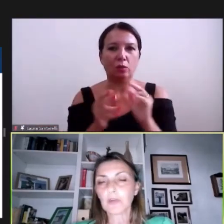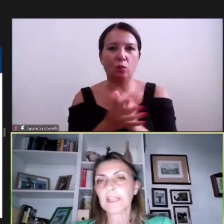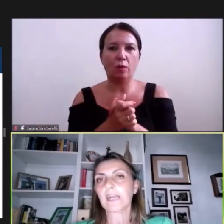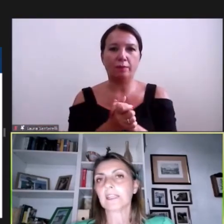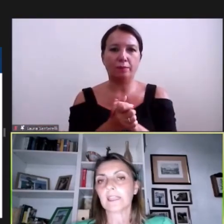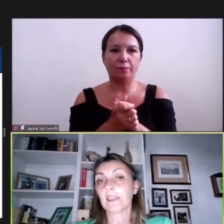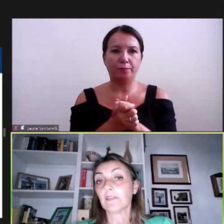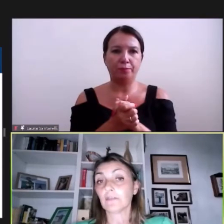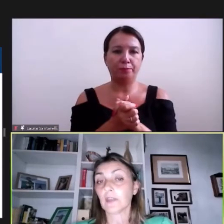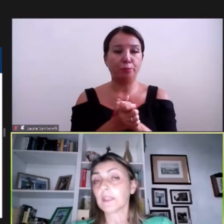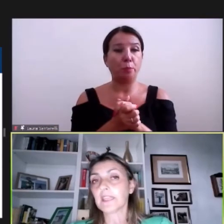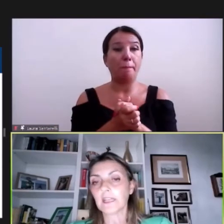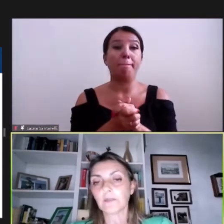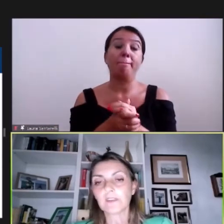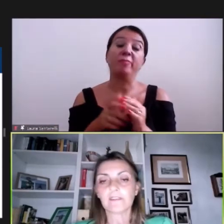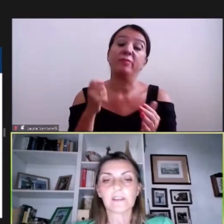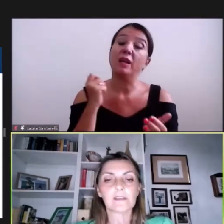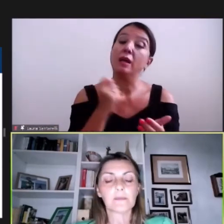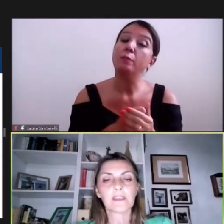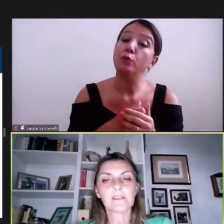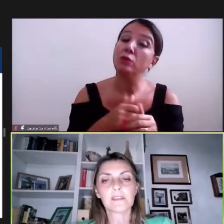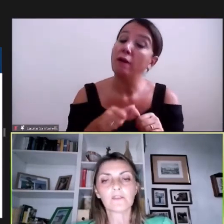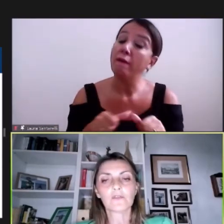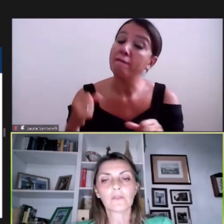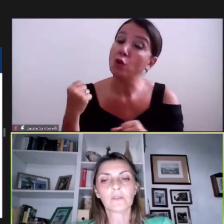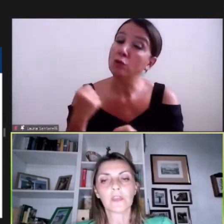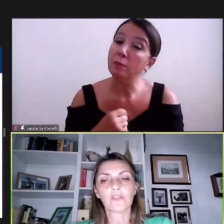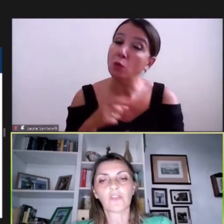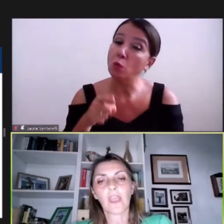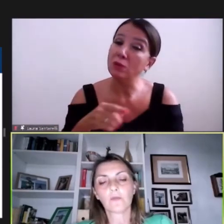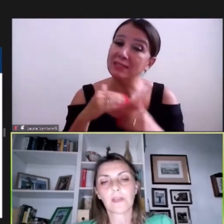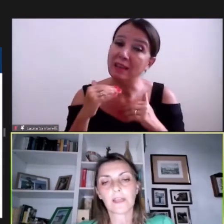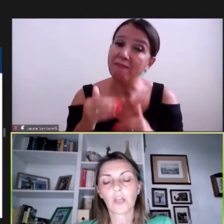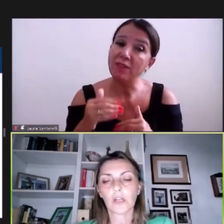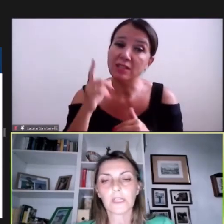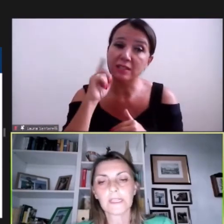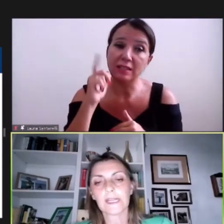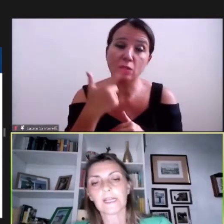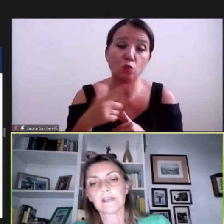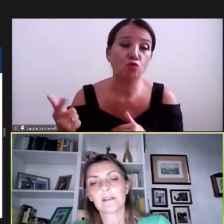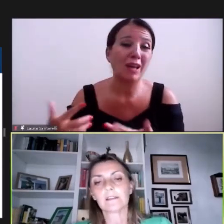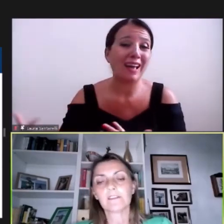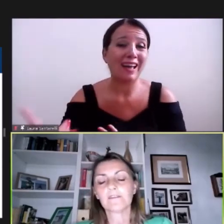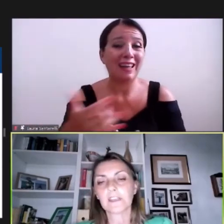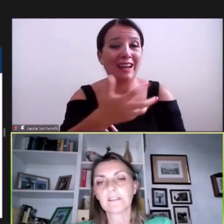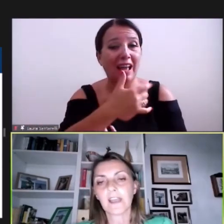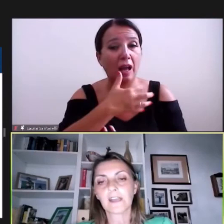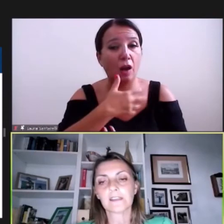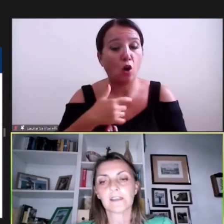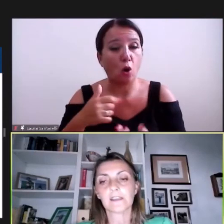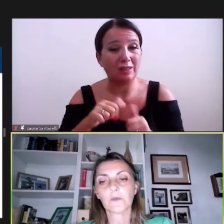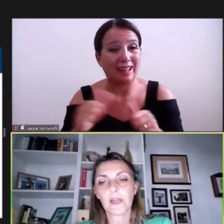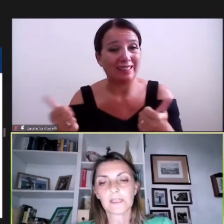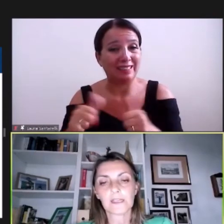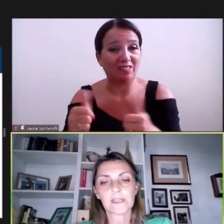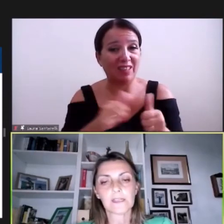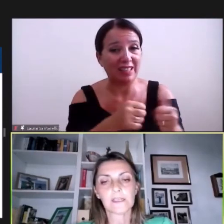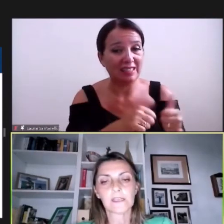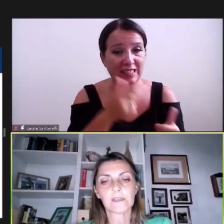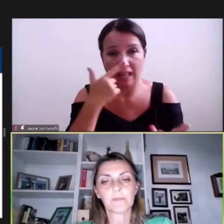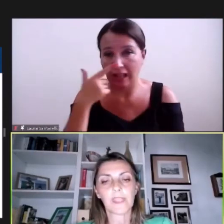È importante, è fondamentale questa fase, perché se non c'è una raccolta differenziata,